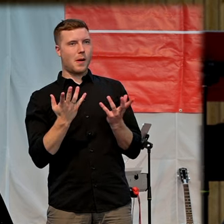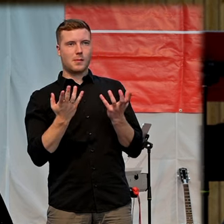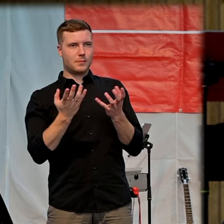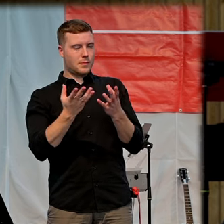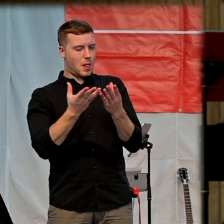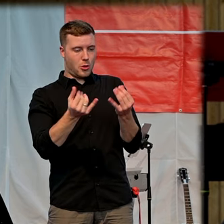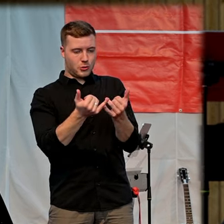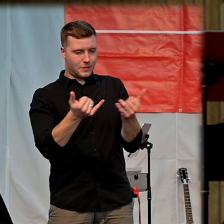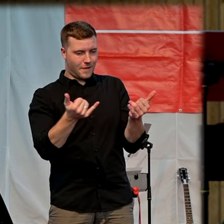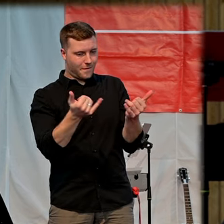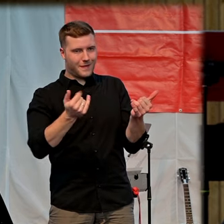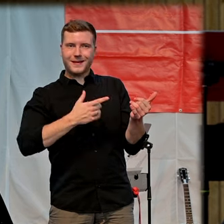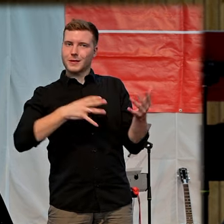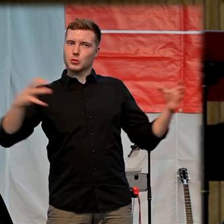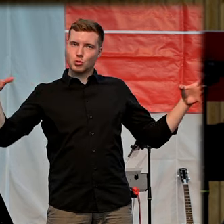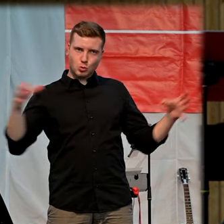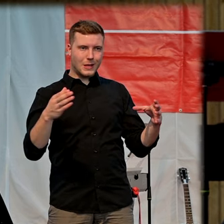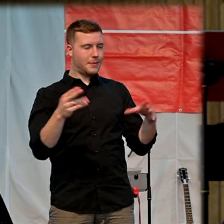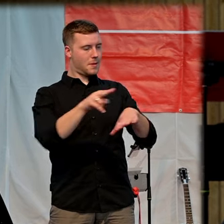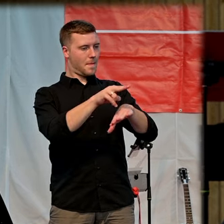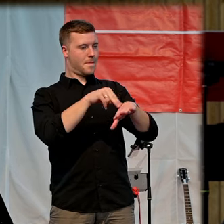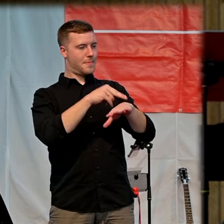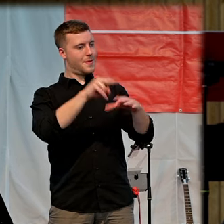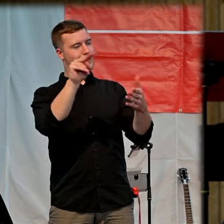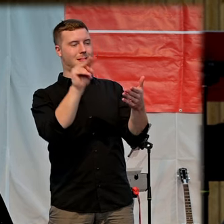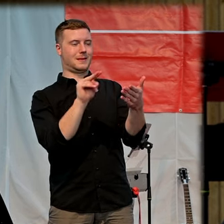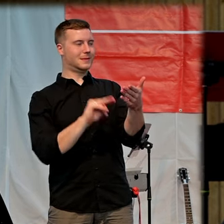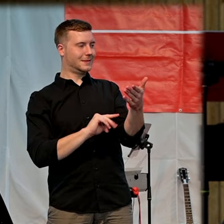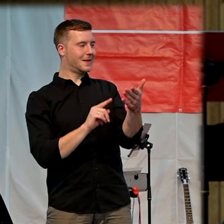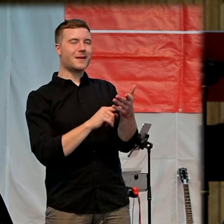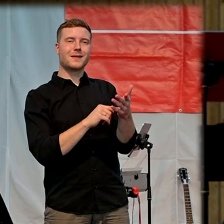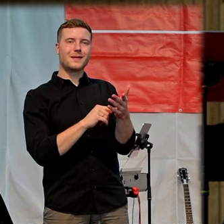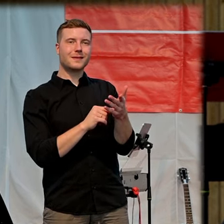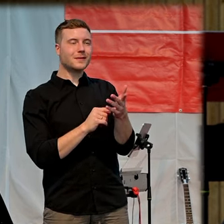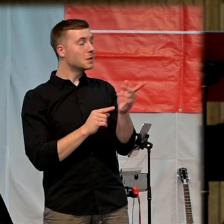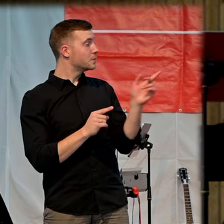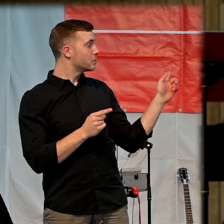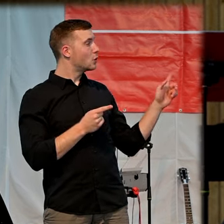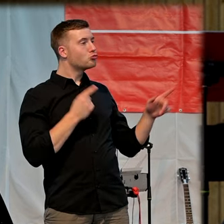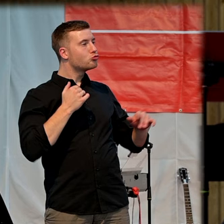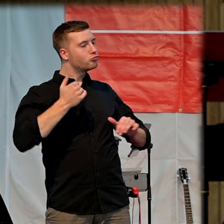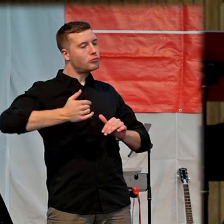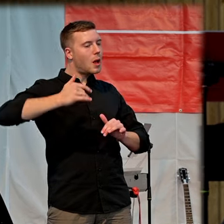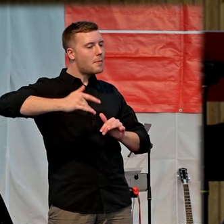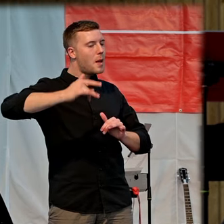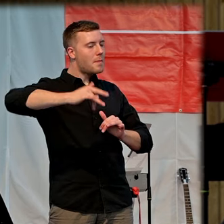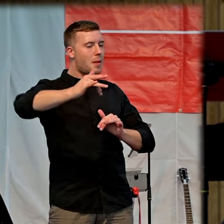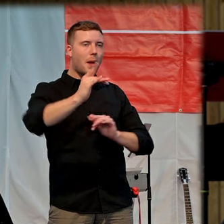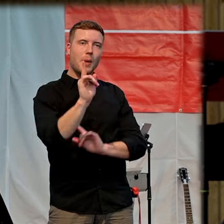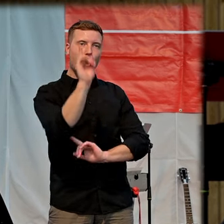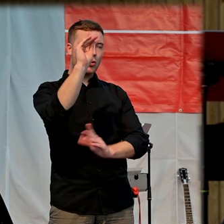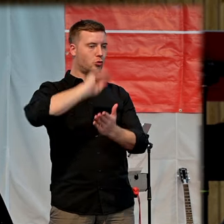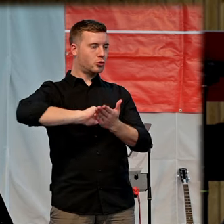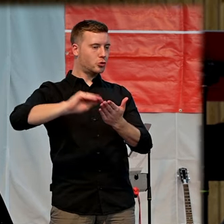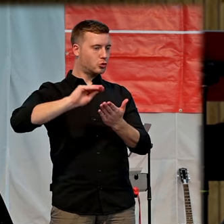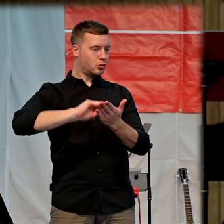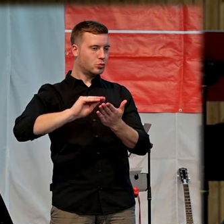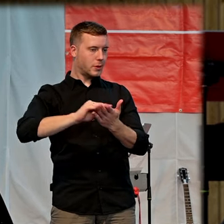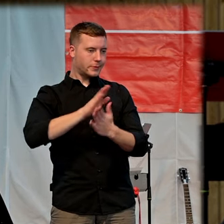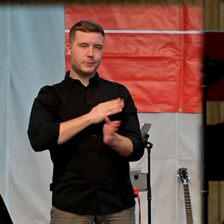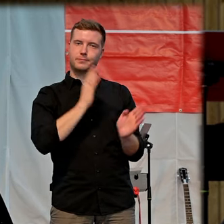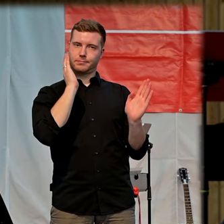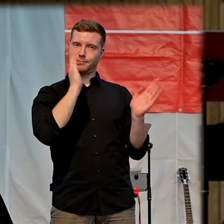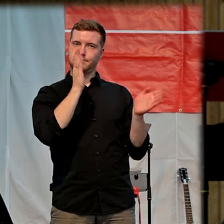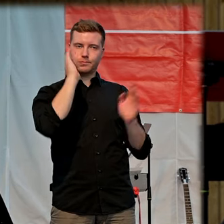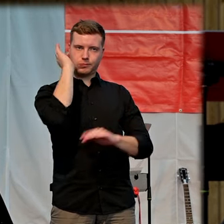neu die Bibel lesen. Einige wissen, ich unterrichte noch an Hochschulen und Ausbildungsstätten theologischen,